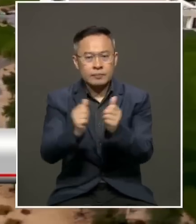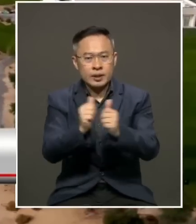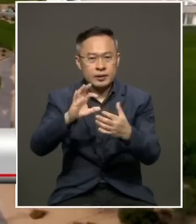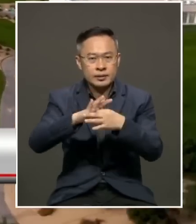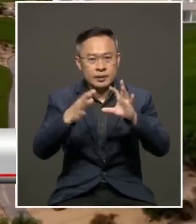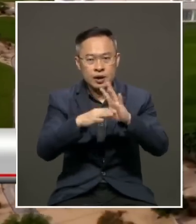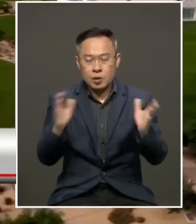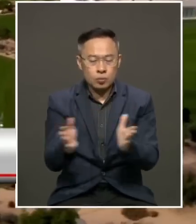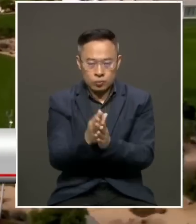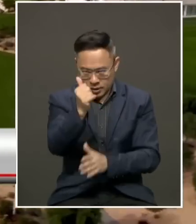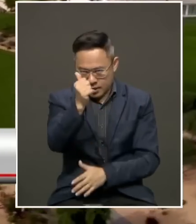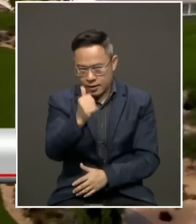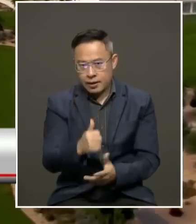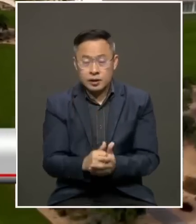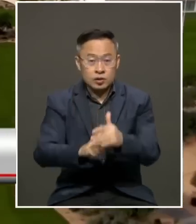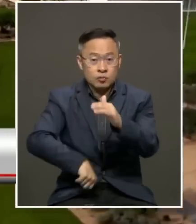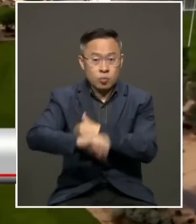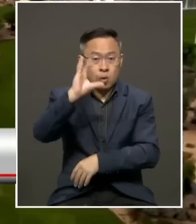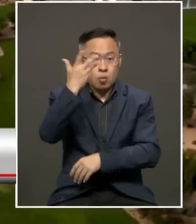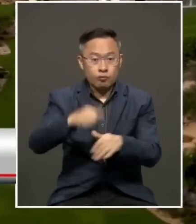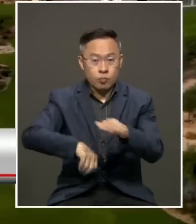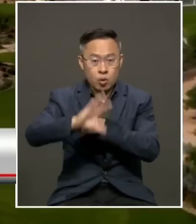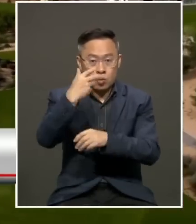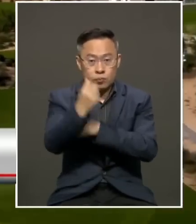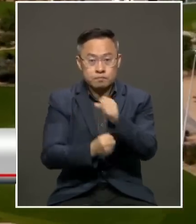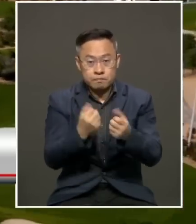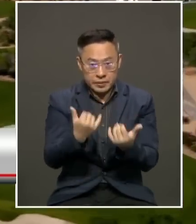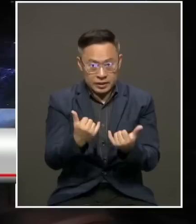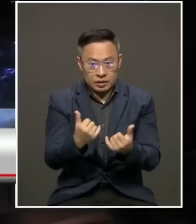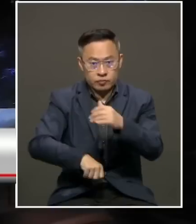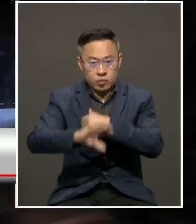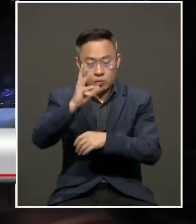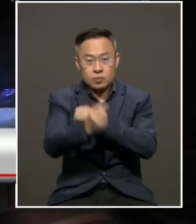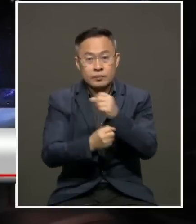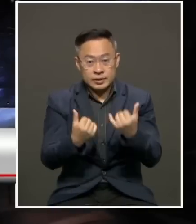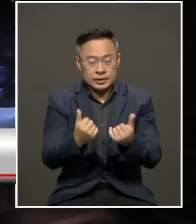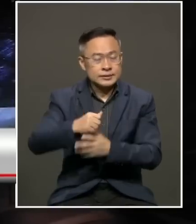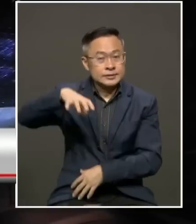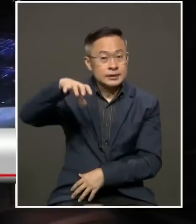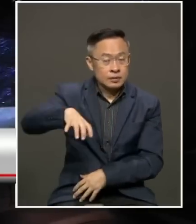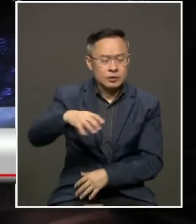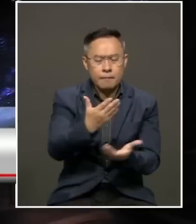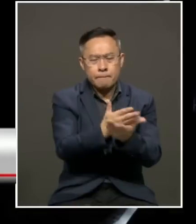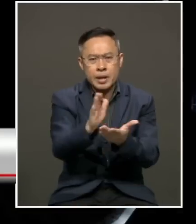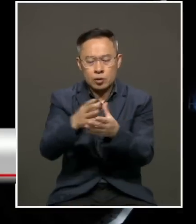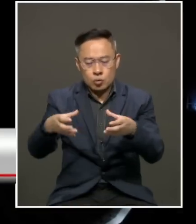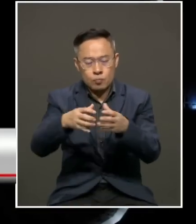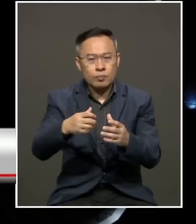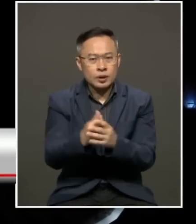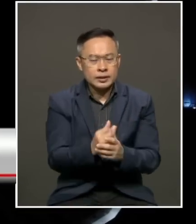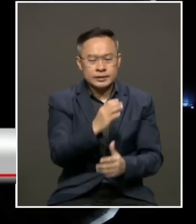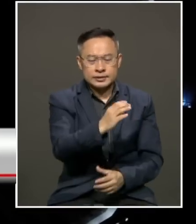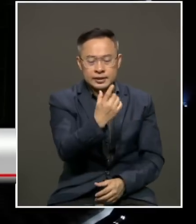ซึ่งในฟุตบอลโลกการฟุตบอลโลกที่กาตาร์ปลายปีนี้นะคะสนาม EducationCityก็จะใช้การแข่งขันในกลุ่ม